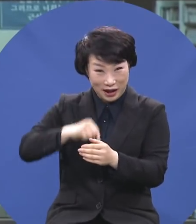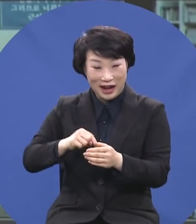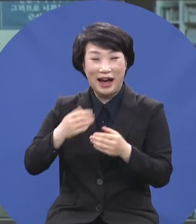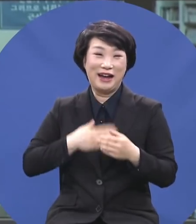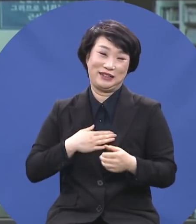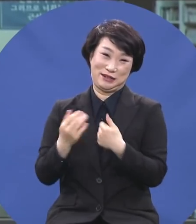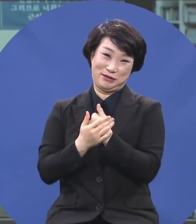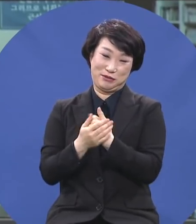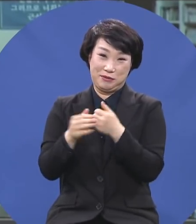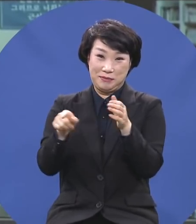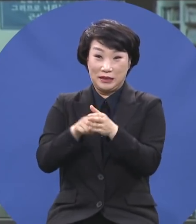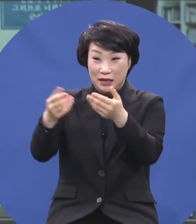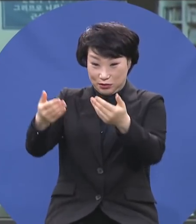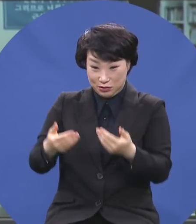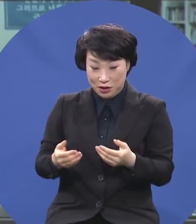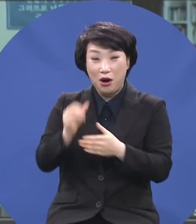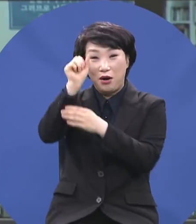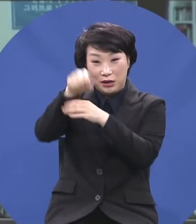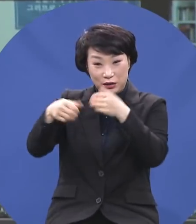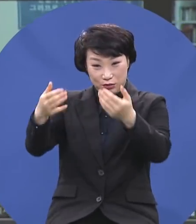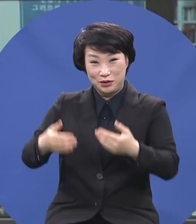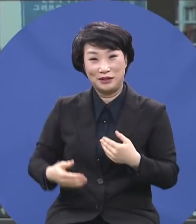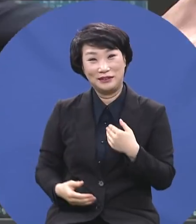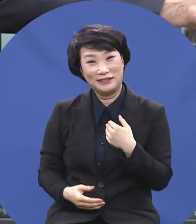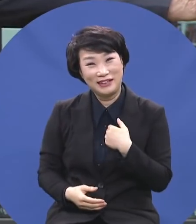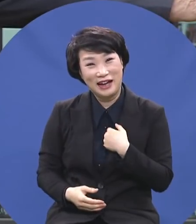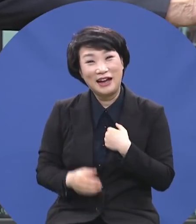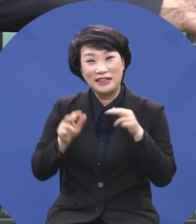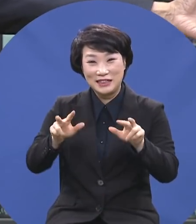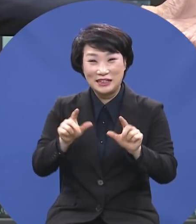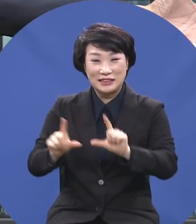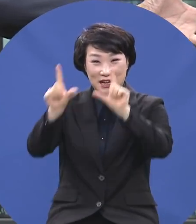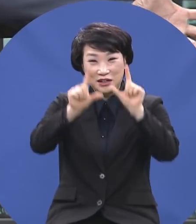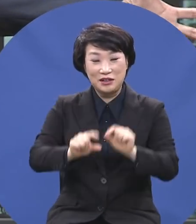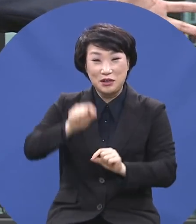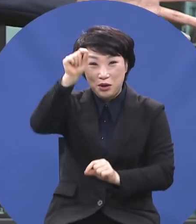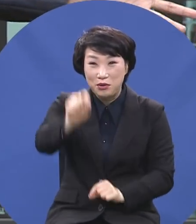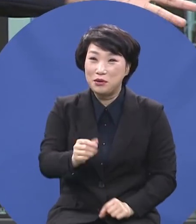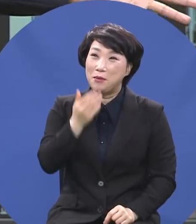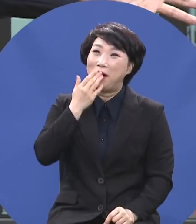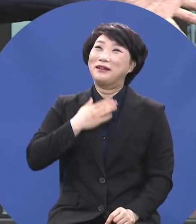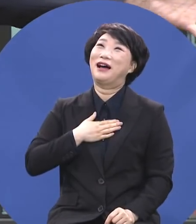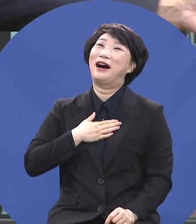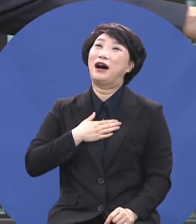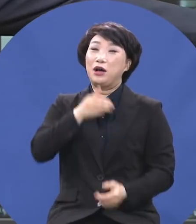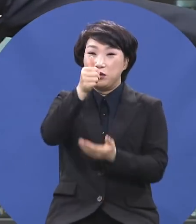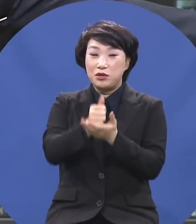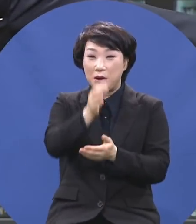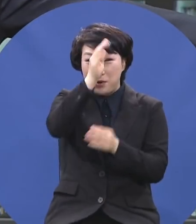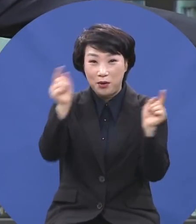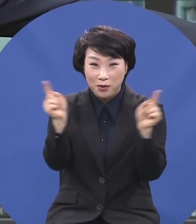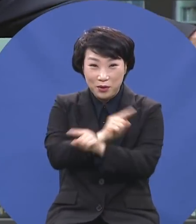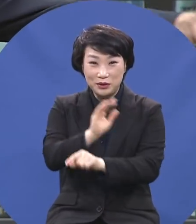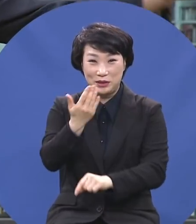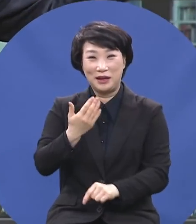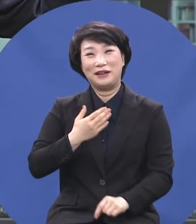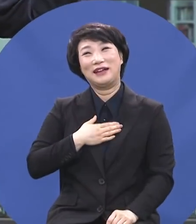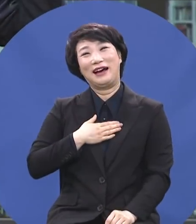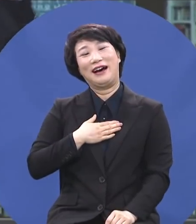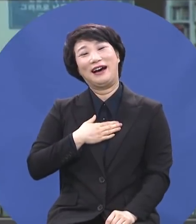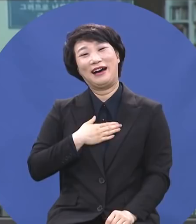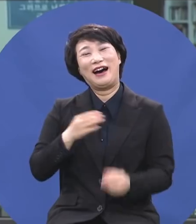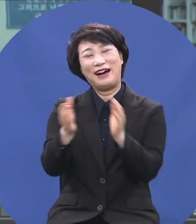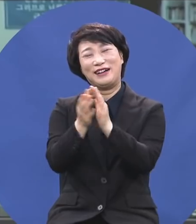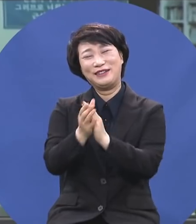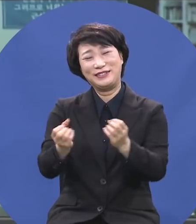알게 하시고 믿게 하시고 허락해 주셔서 나는 영원히 살게 되었다. 죄의 병을 고치게 되었다.